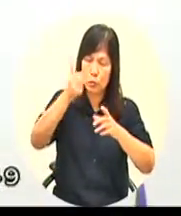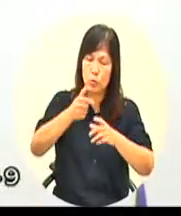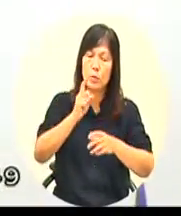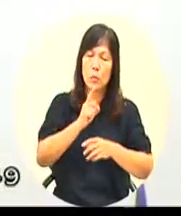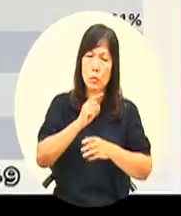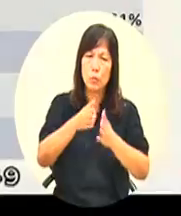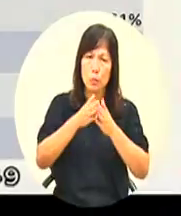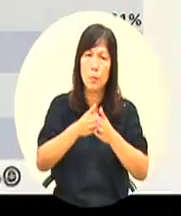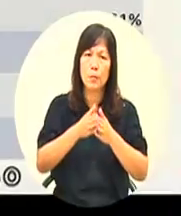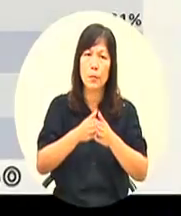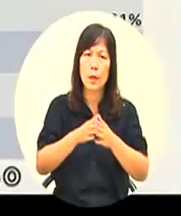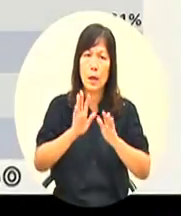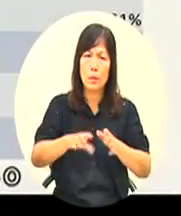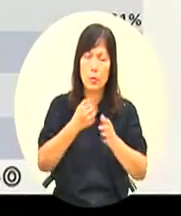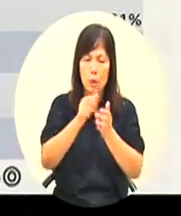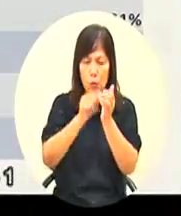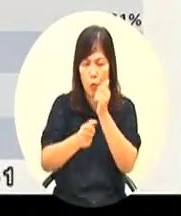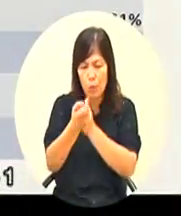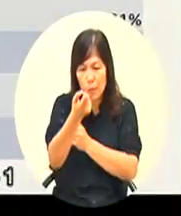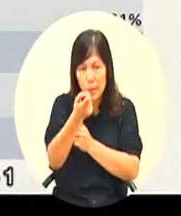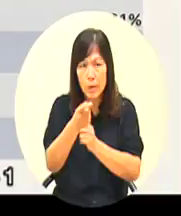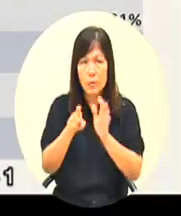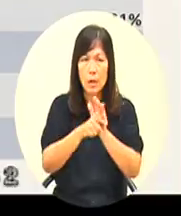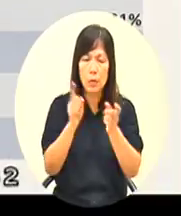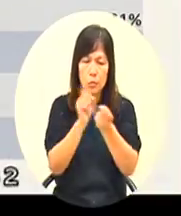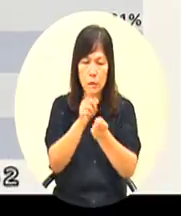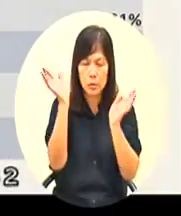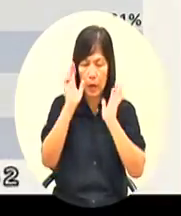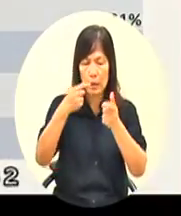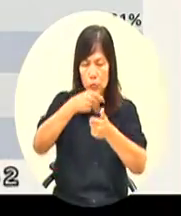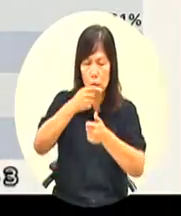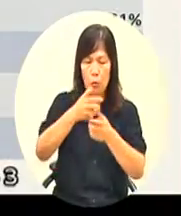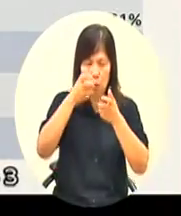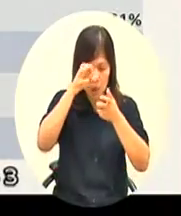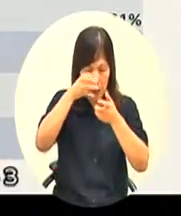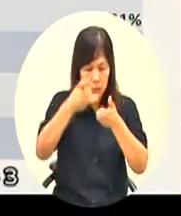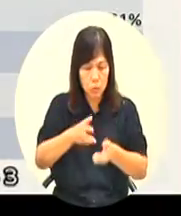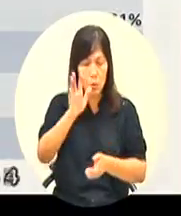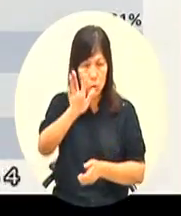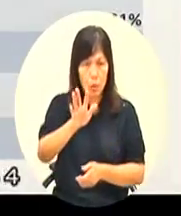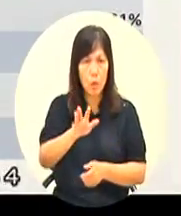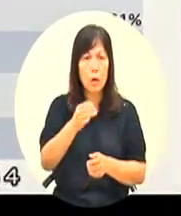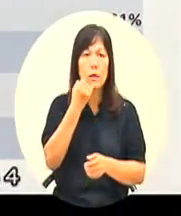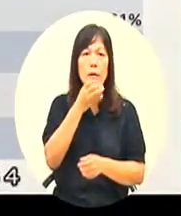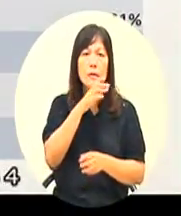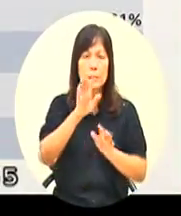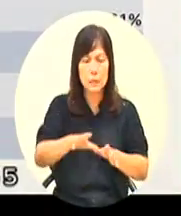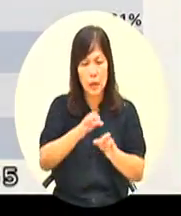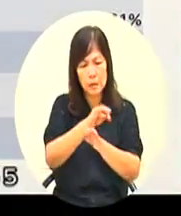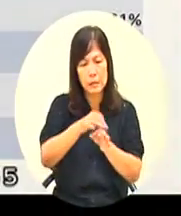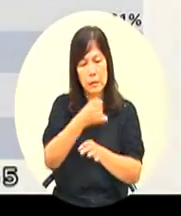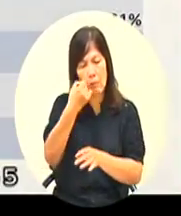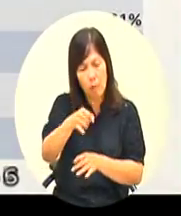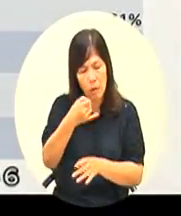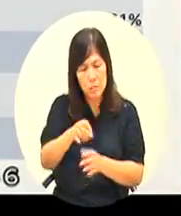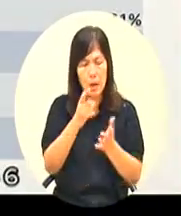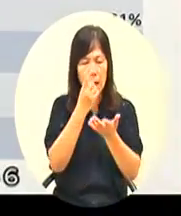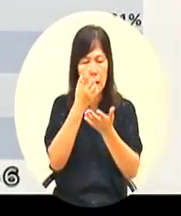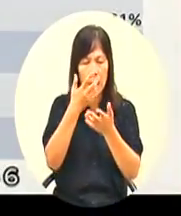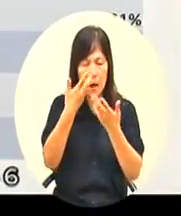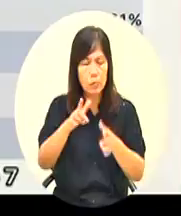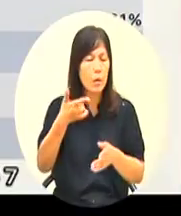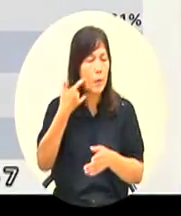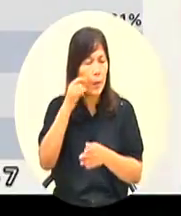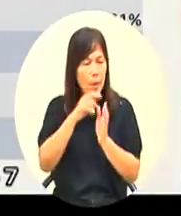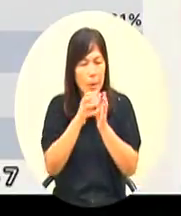为现在我们都是少子化哈，大家对小孩的教育非常的重视，但是因为现在经济不景气，很多的家长他希望